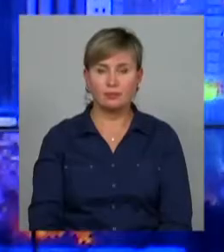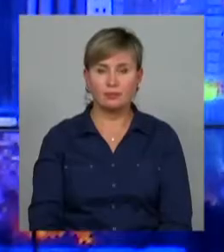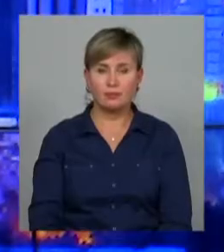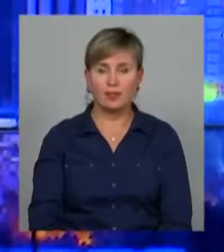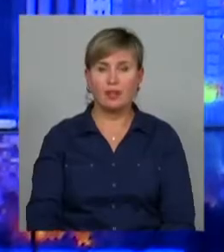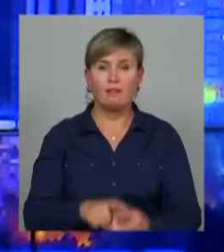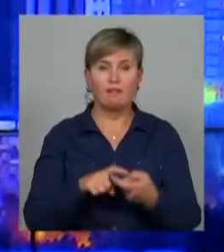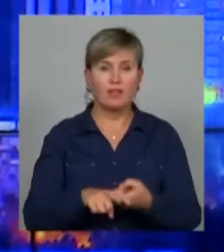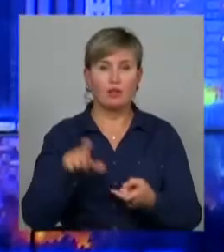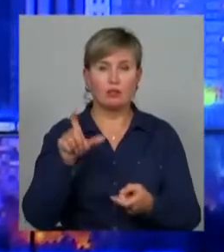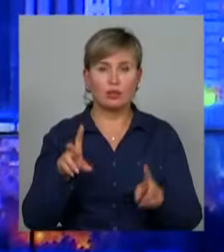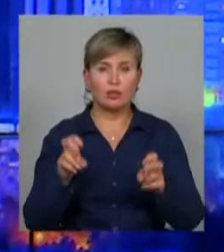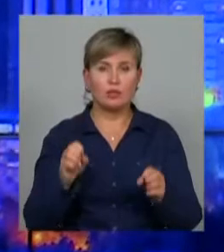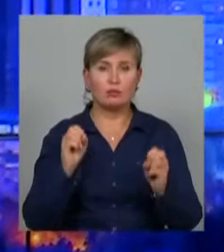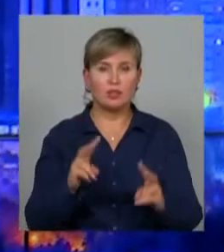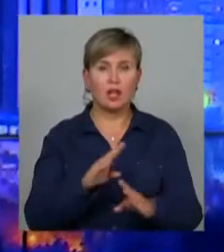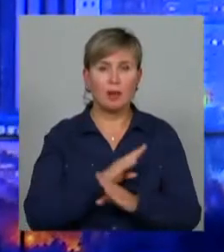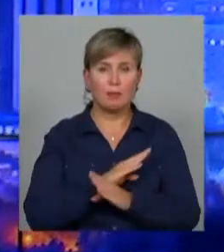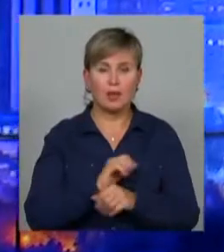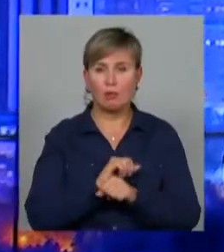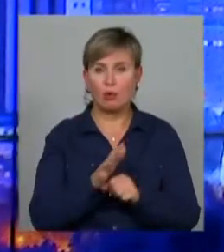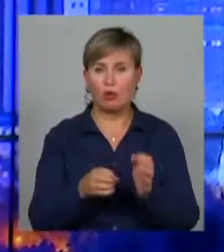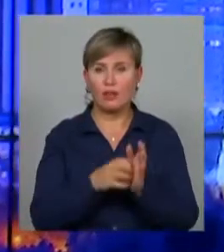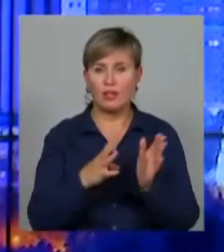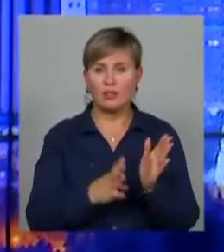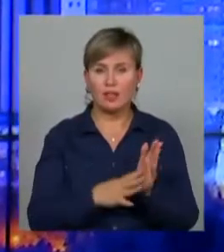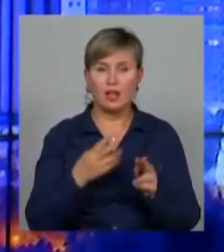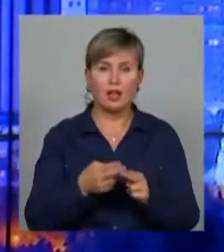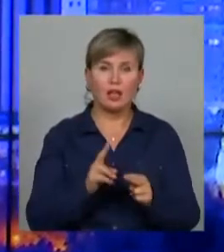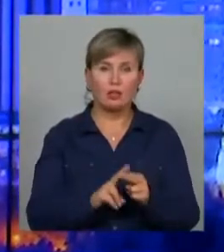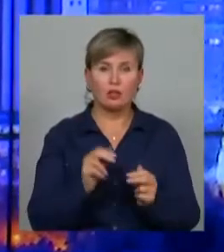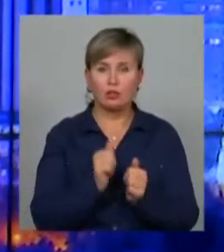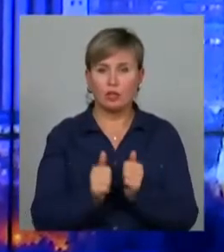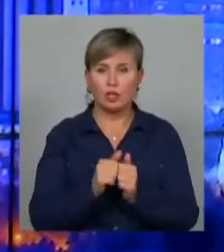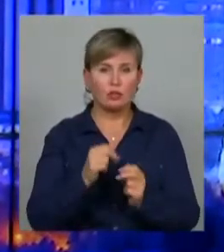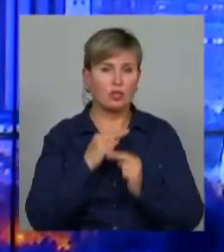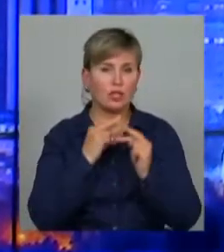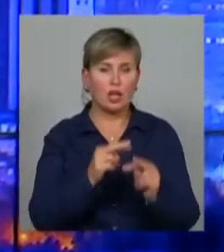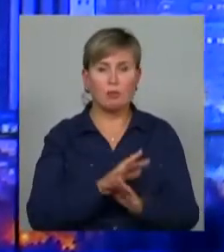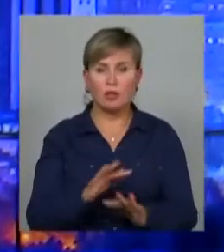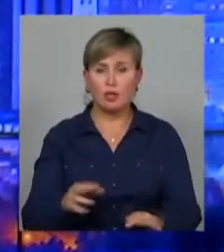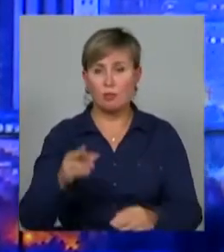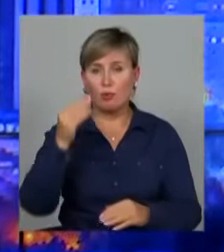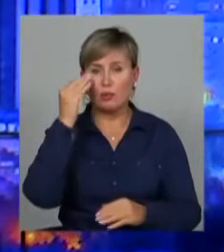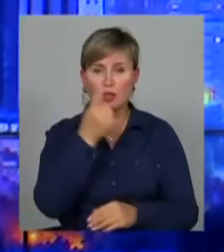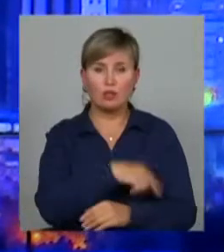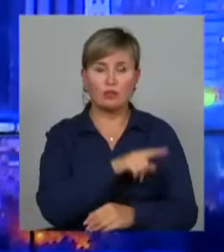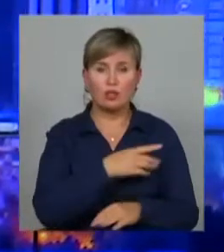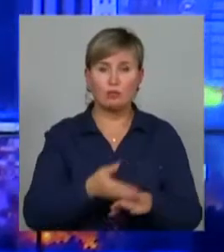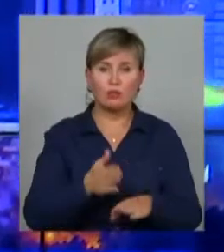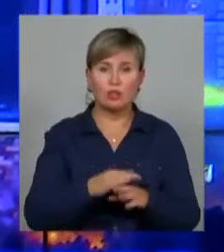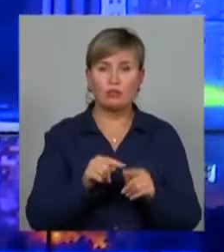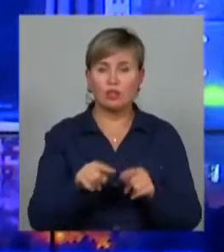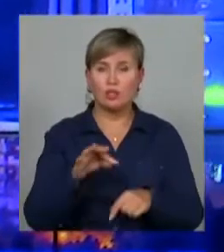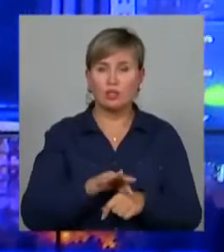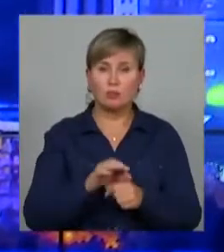Вирусологи назвали смертельно опасный симптом COVID-19, на который часто не обращают внимания. По мнению врачей, тяжесть течения